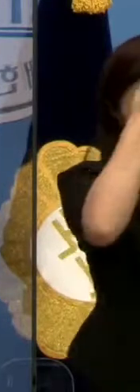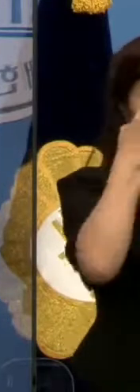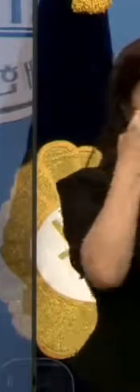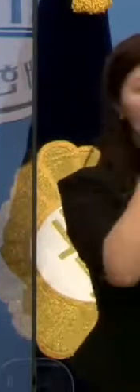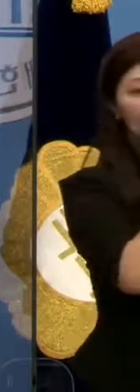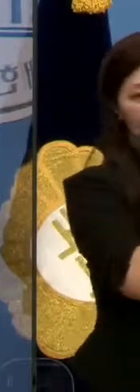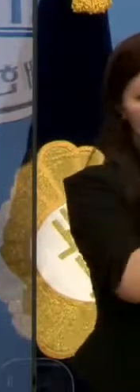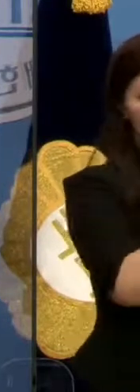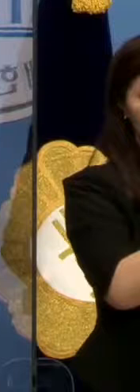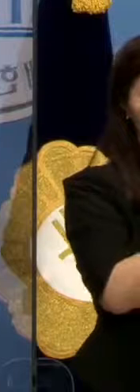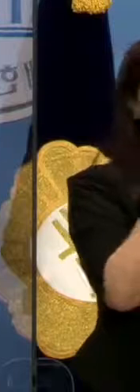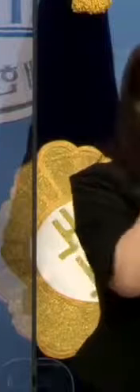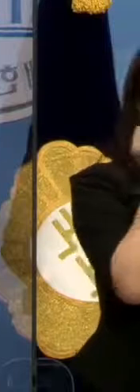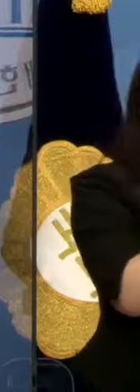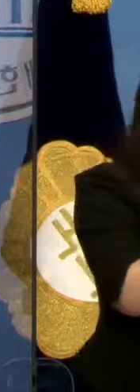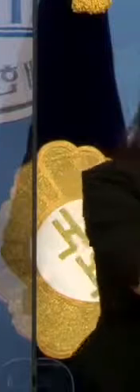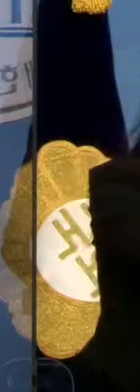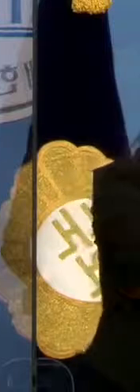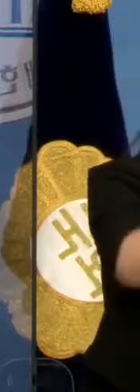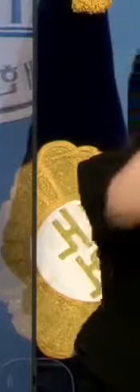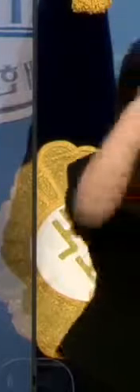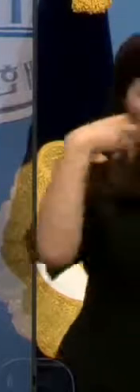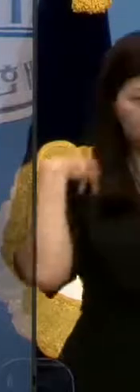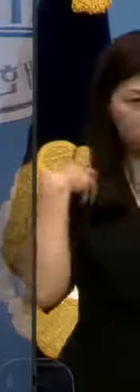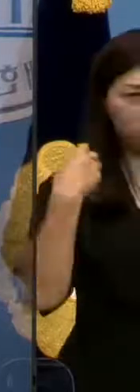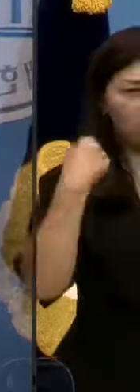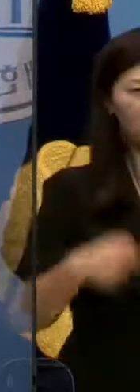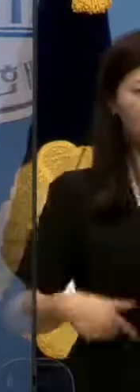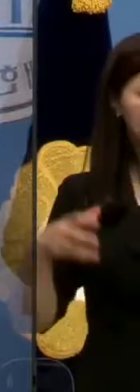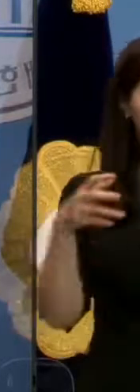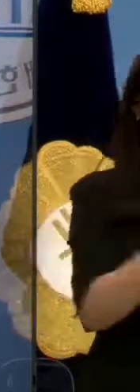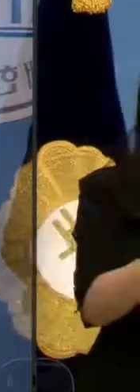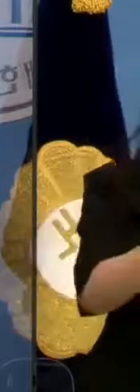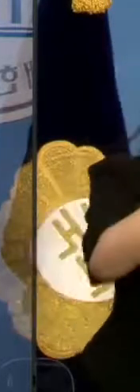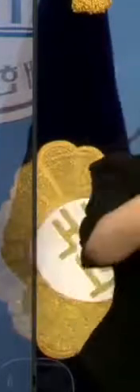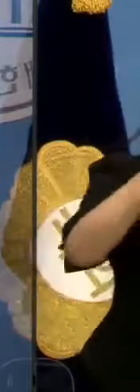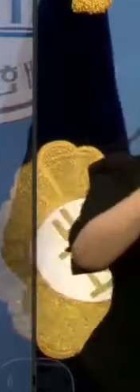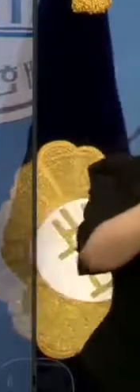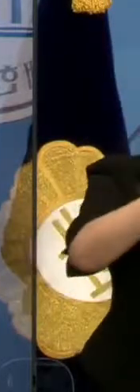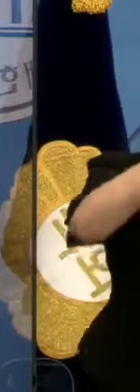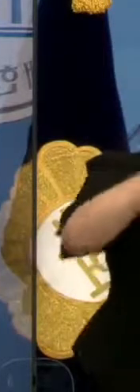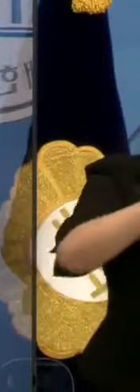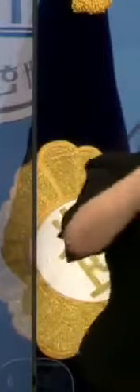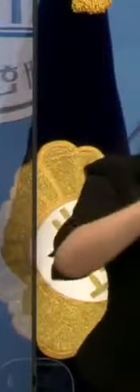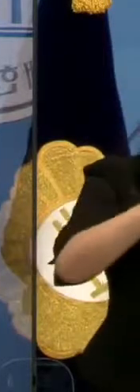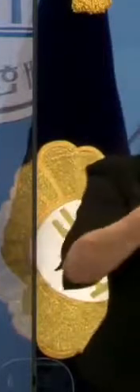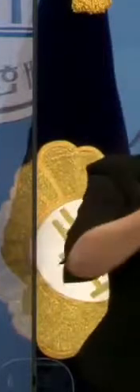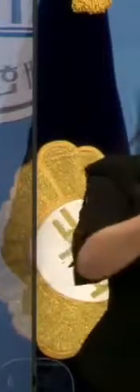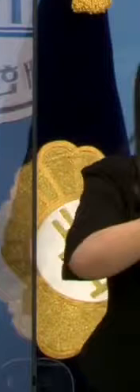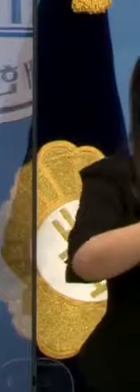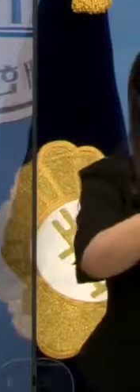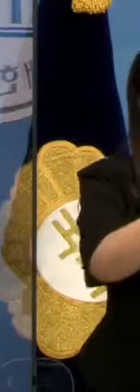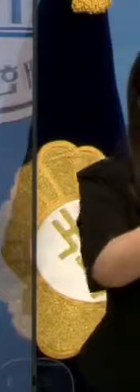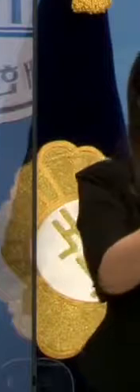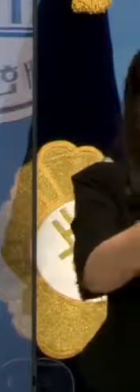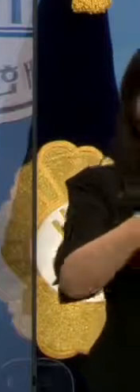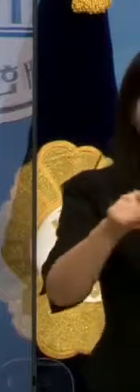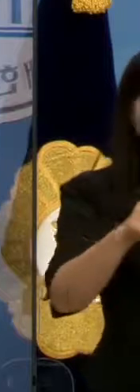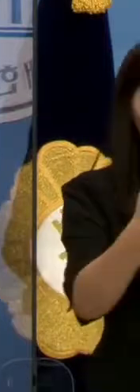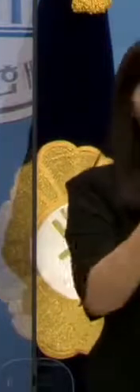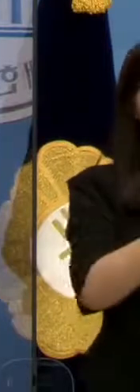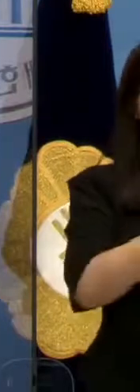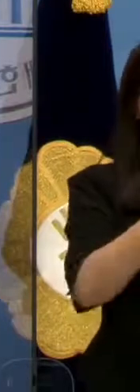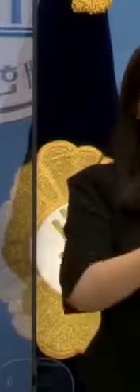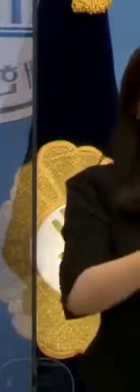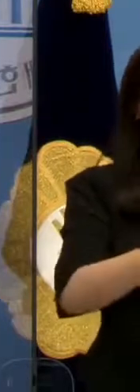합동으로 소음과 진동이 덜 전달되는 기둥식 구조 공법 도입, 층고 상향 등 다양한 방안을 검토해